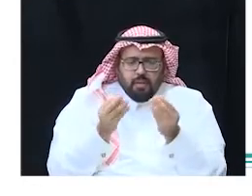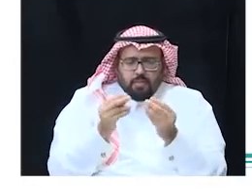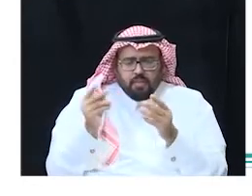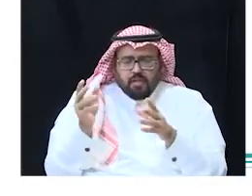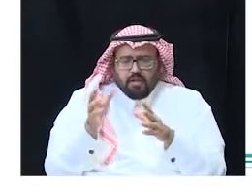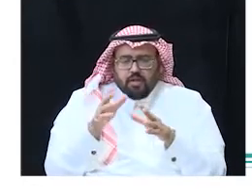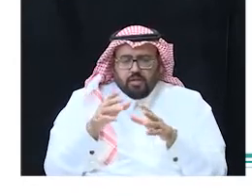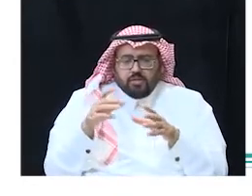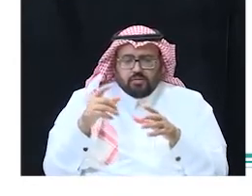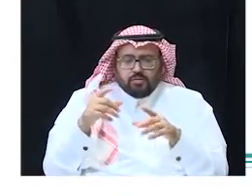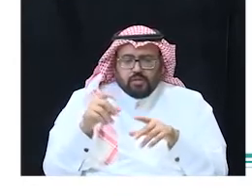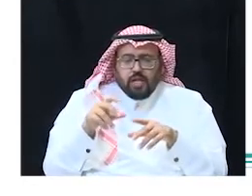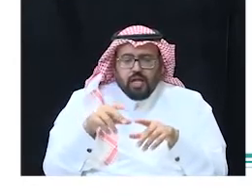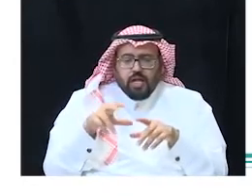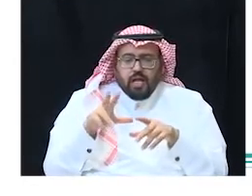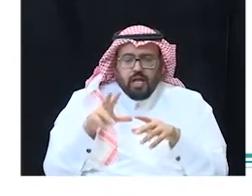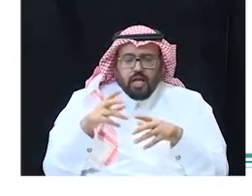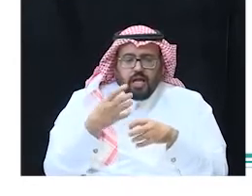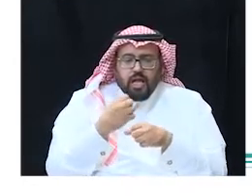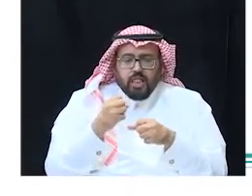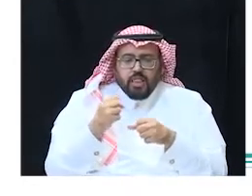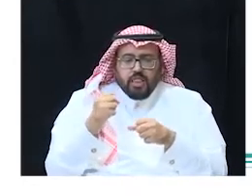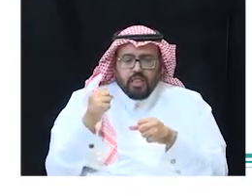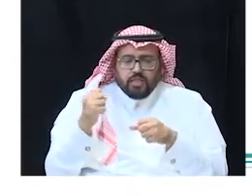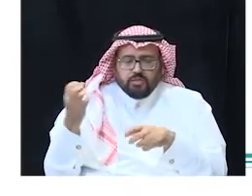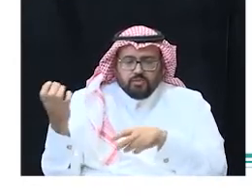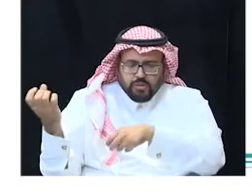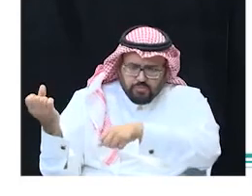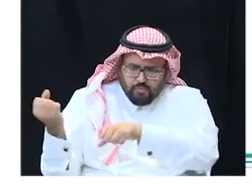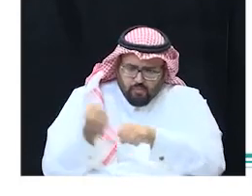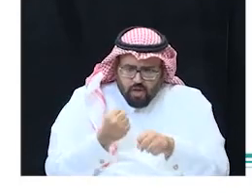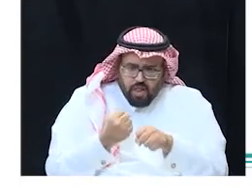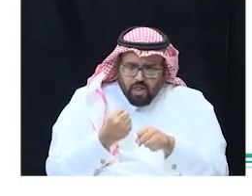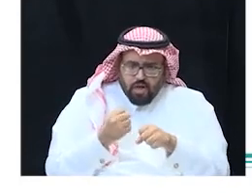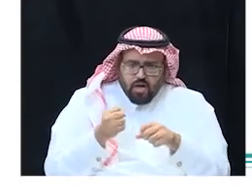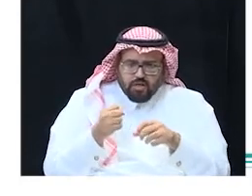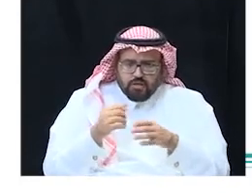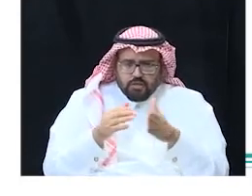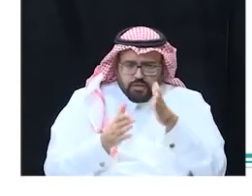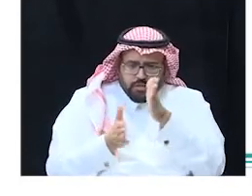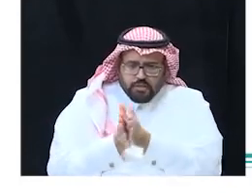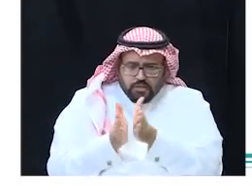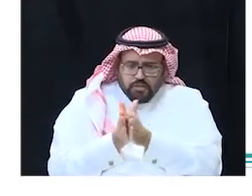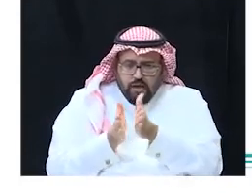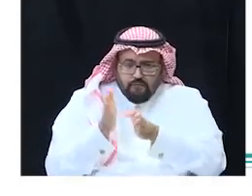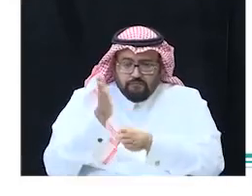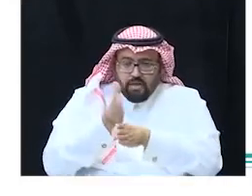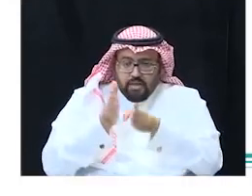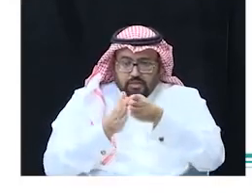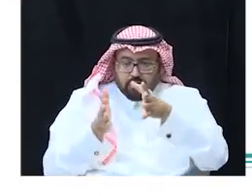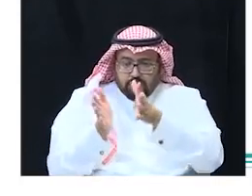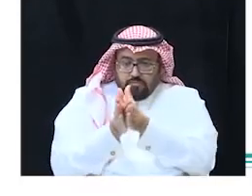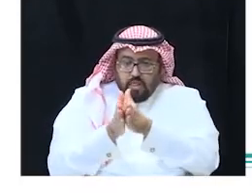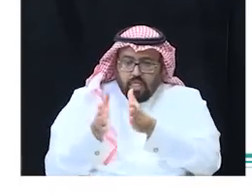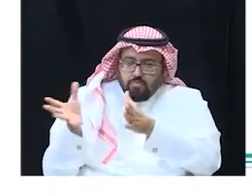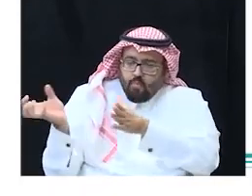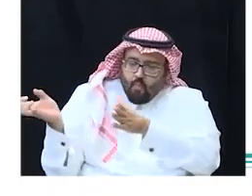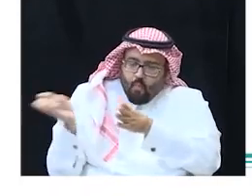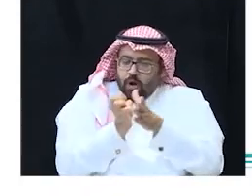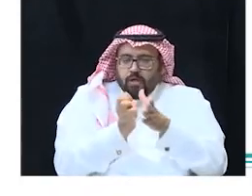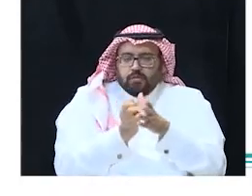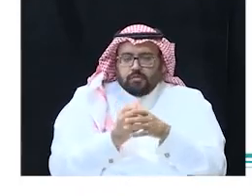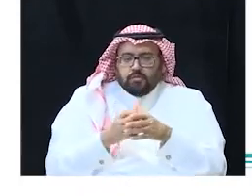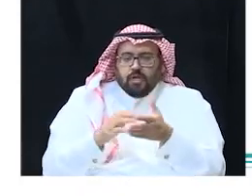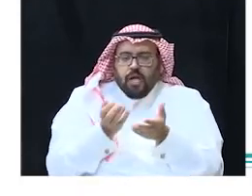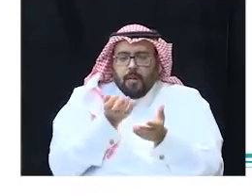وليس كل الأجسام، كما يمكنه أن يجذب الأجسام حتى في وجود بعض الحواجز